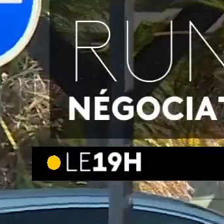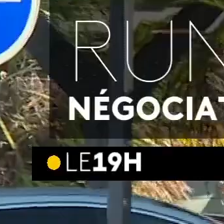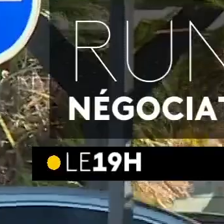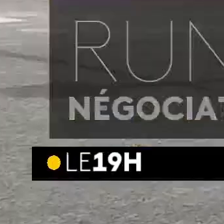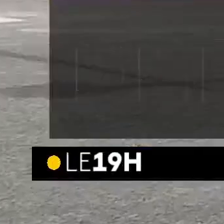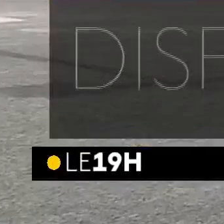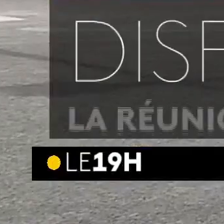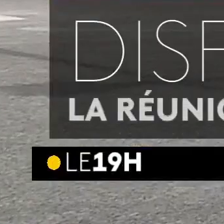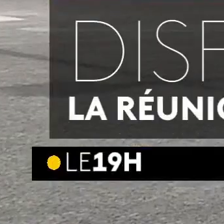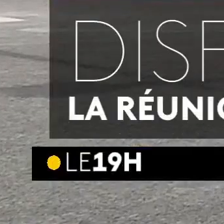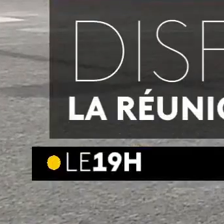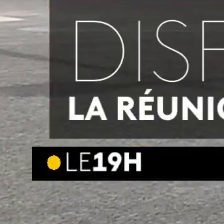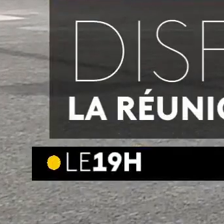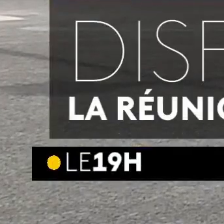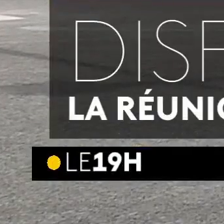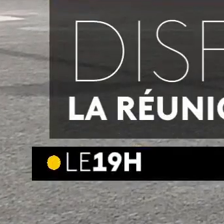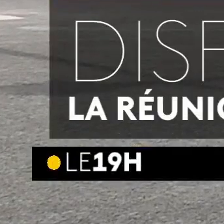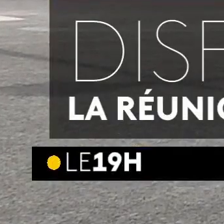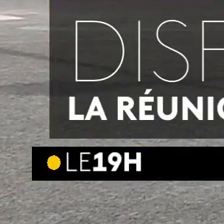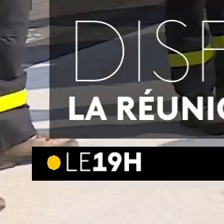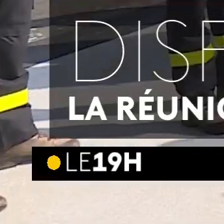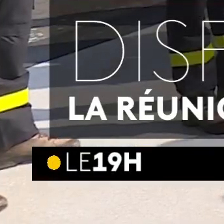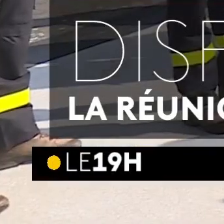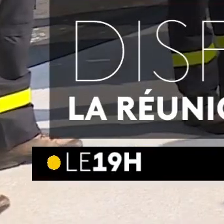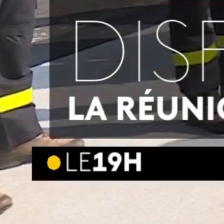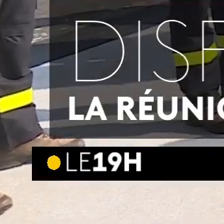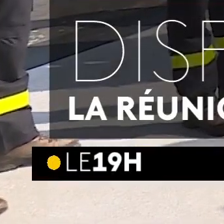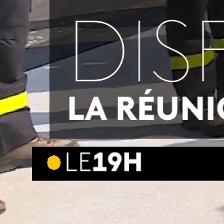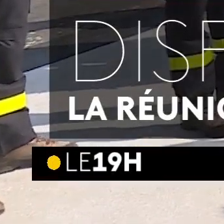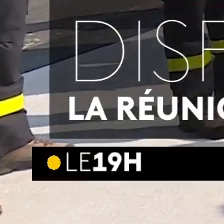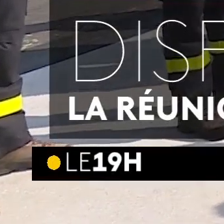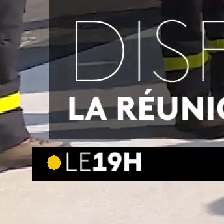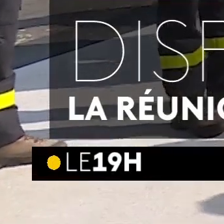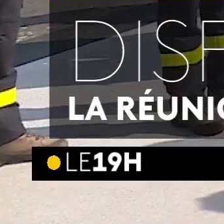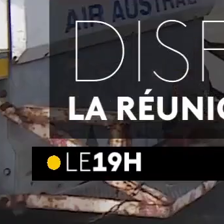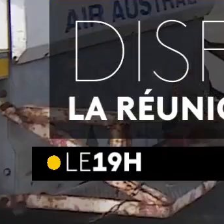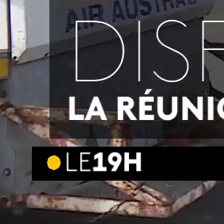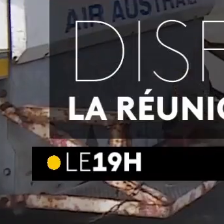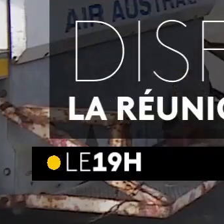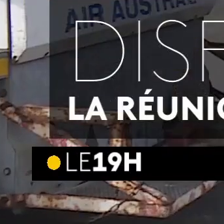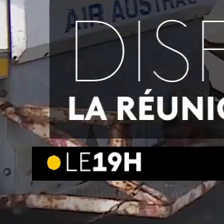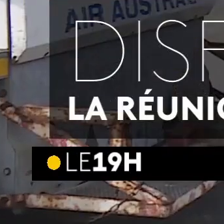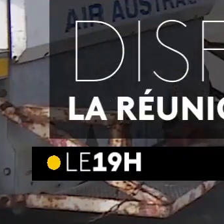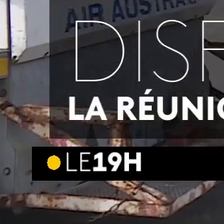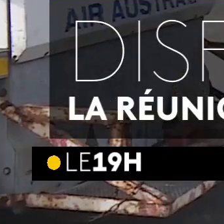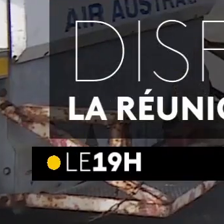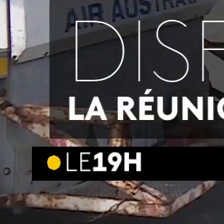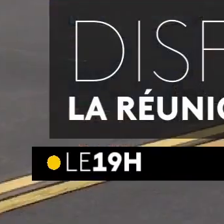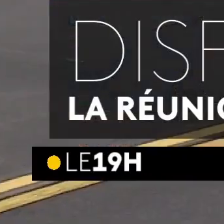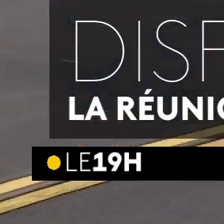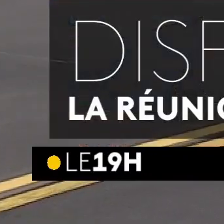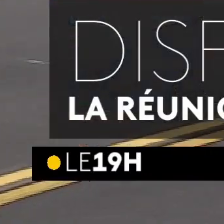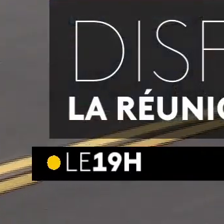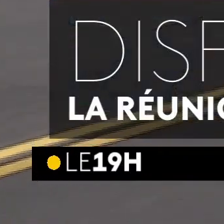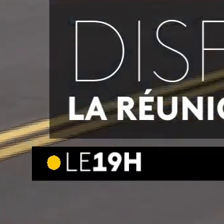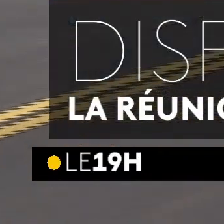satisfaits. Nous sommes entrés dans la saison des feux de forêt, il faut donc être prudent. Les autorités ont présenté le dispositif de lutte contre les incendies